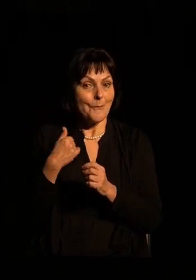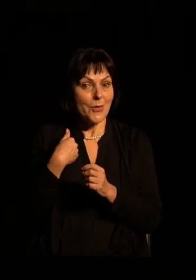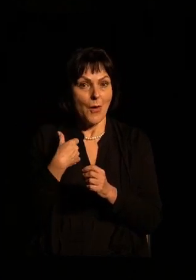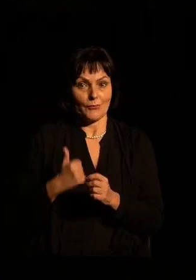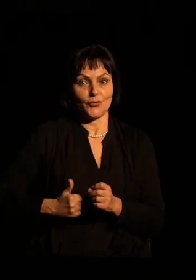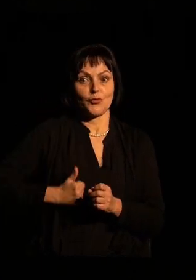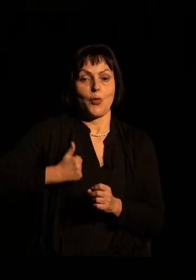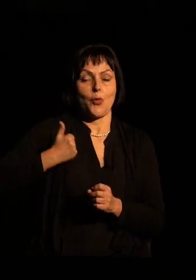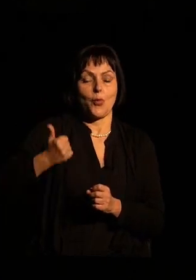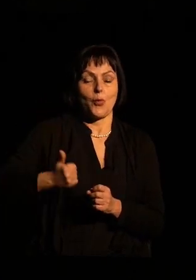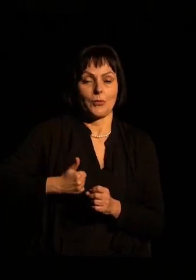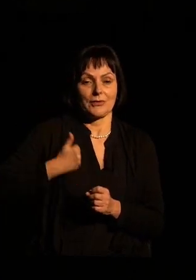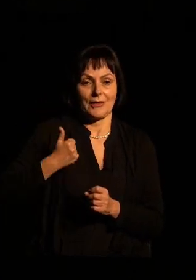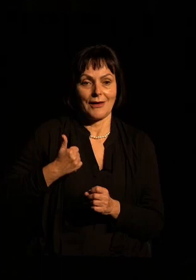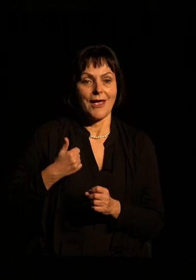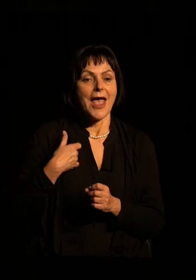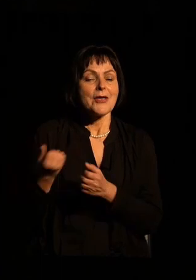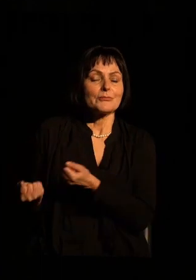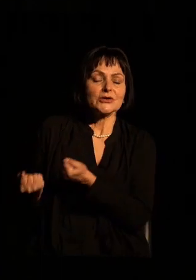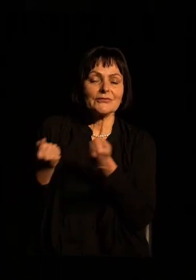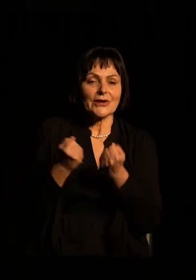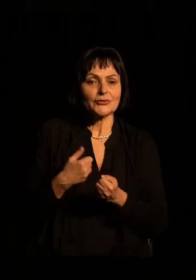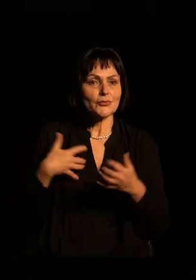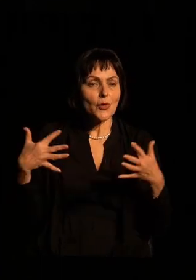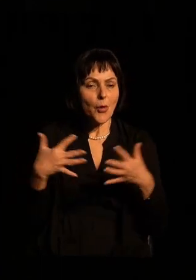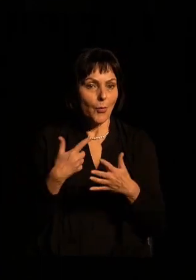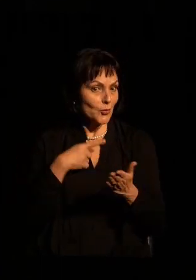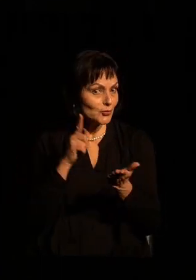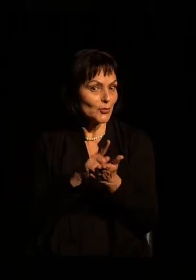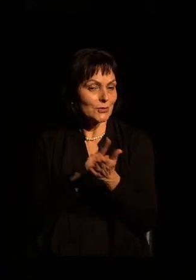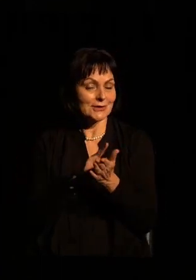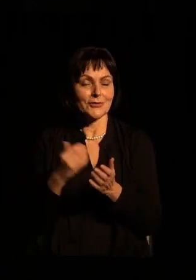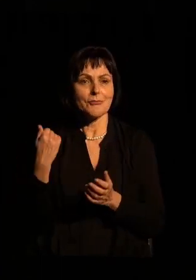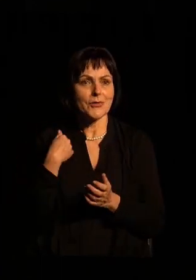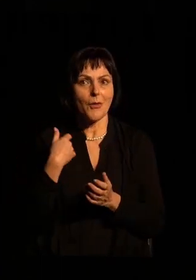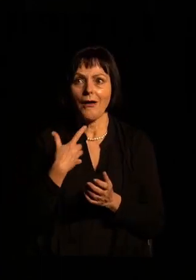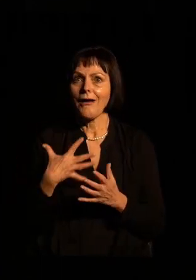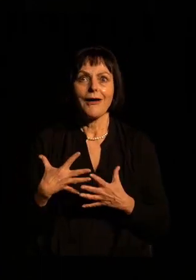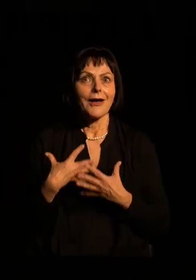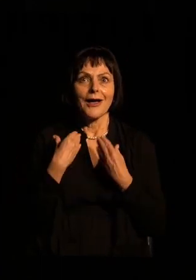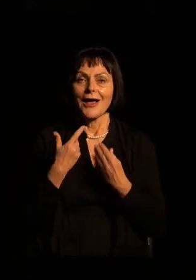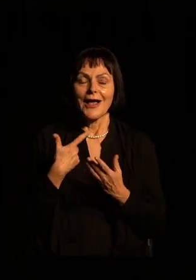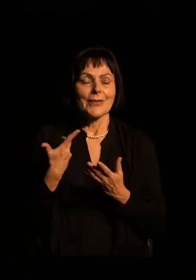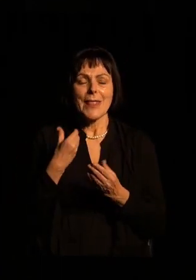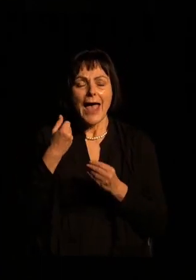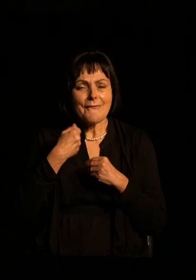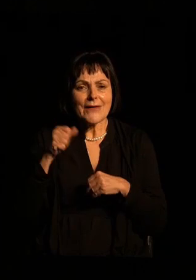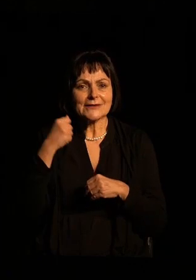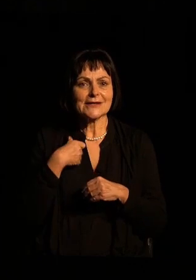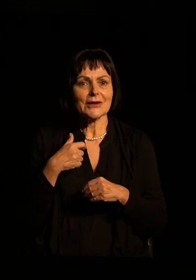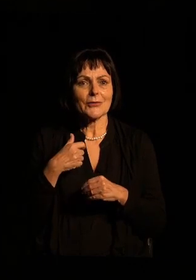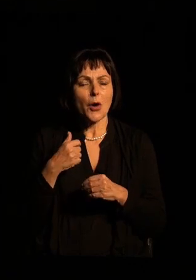bardzo dumny. Przywieźliśmy do klubu właśnie sukces. Dla mnie to było no niesamowite, że najbardziej